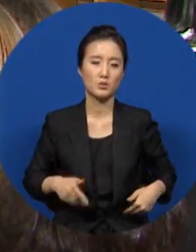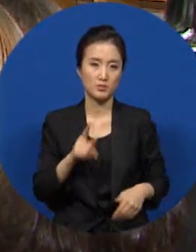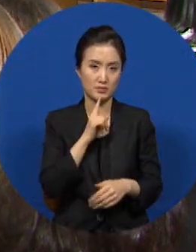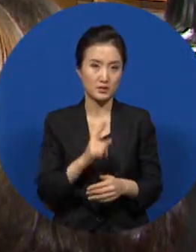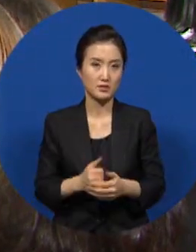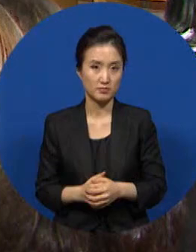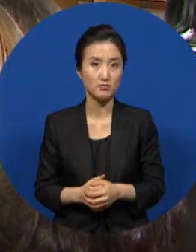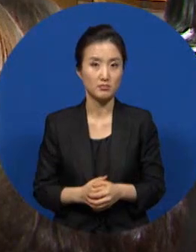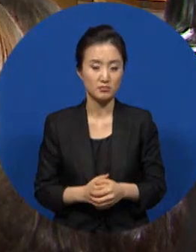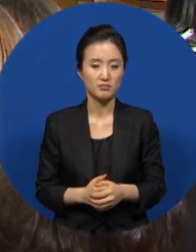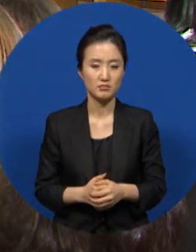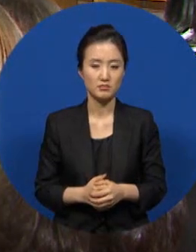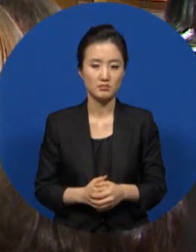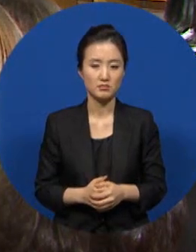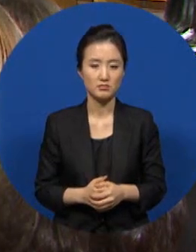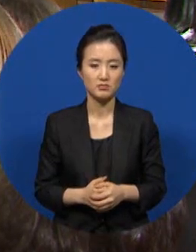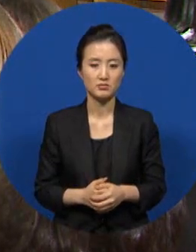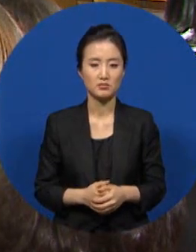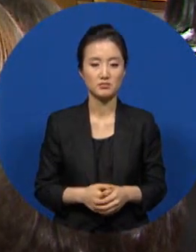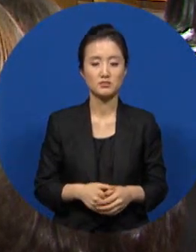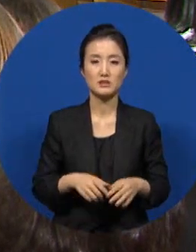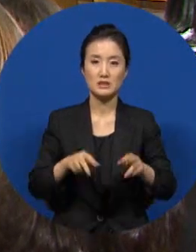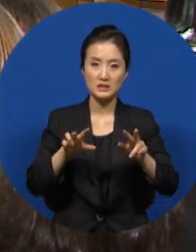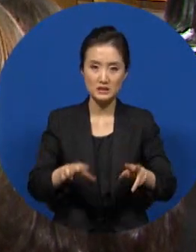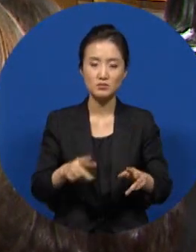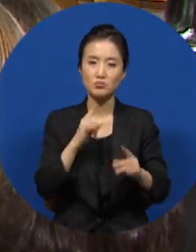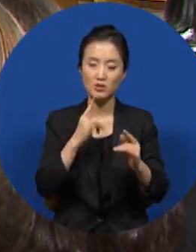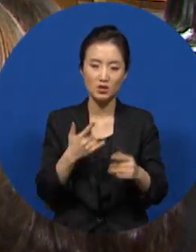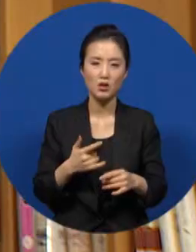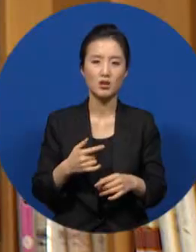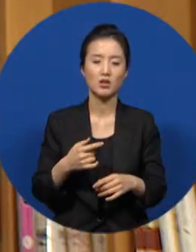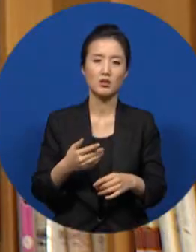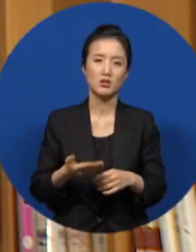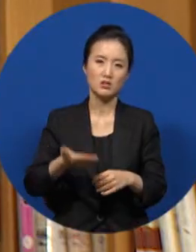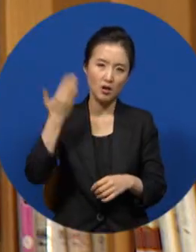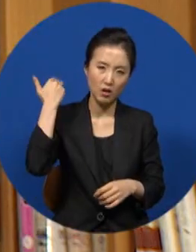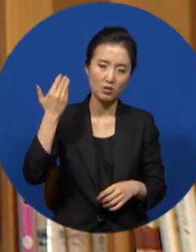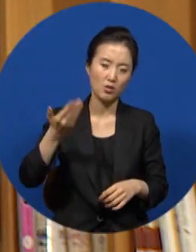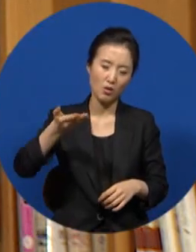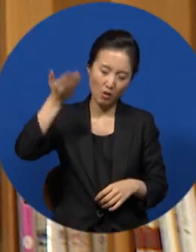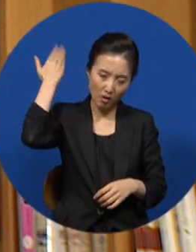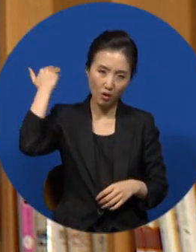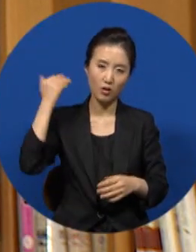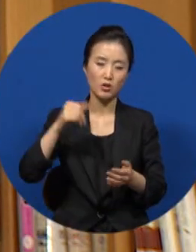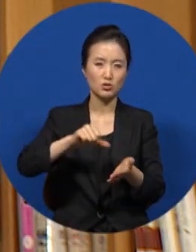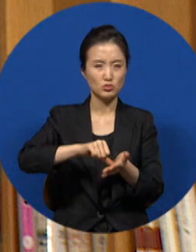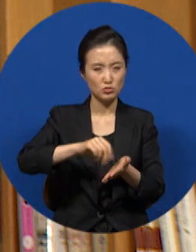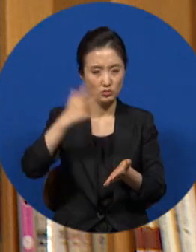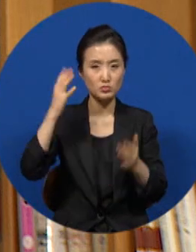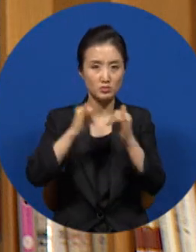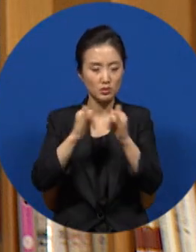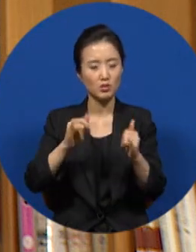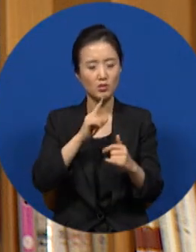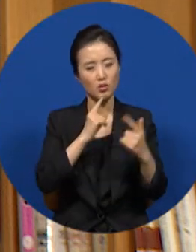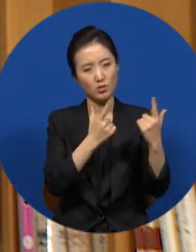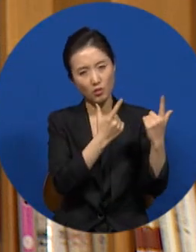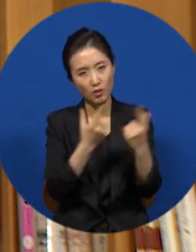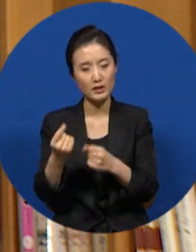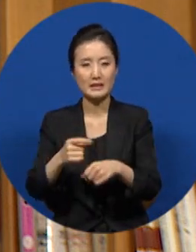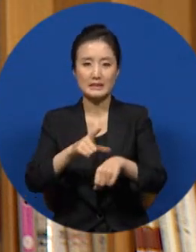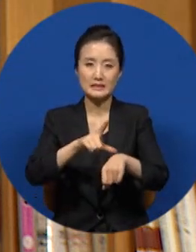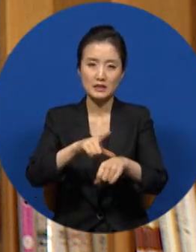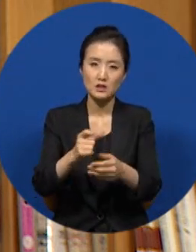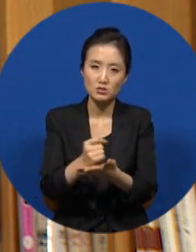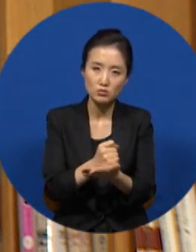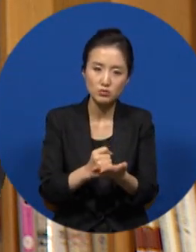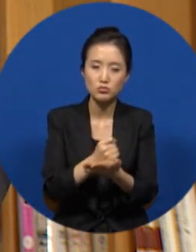전에 왕충이라는 분이 그렇게 얘기를 하고 있습니다. 그러니까 동서와 고금을 막론하고 시운이 중요하다는 것을